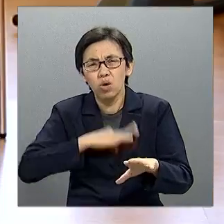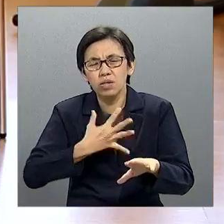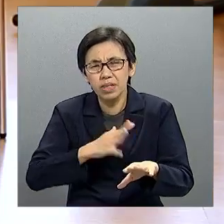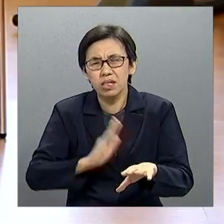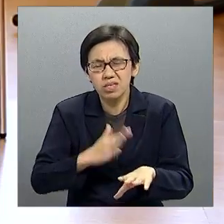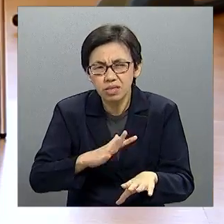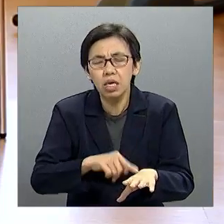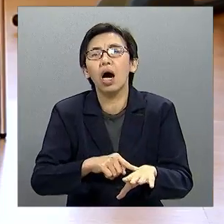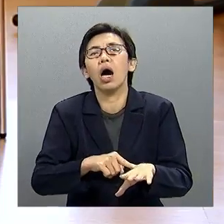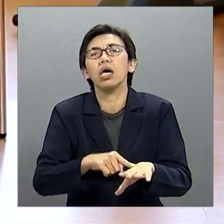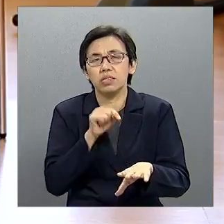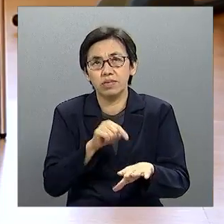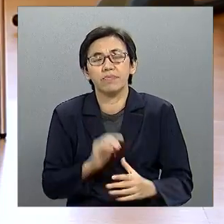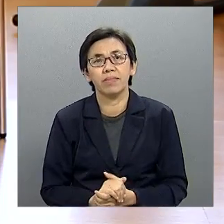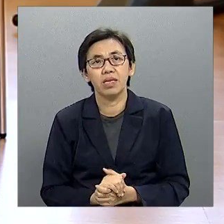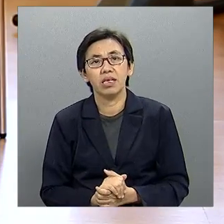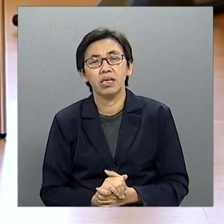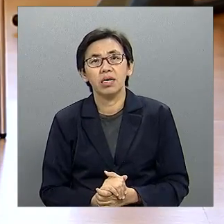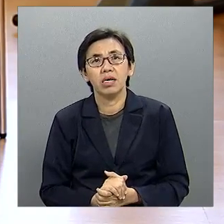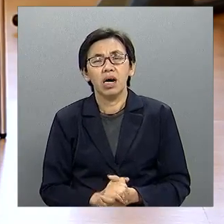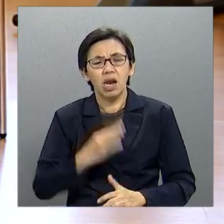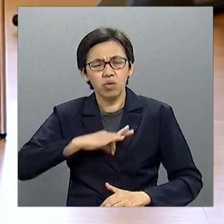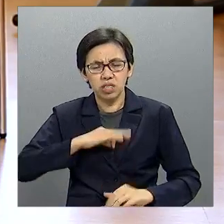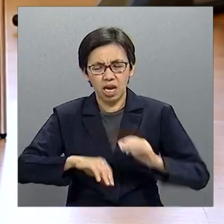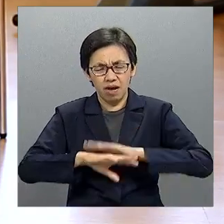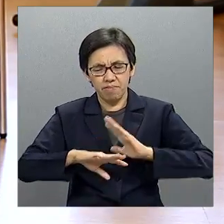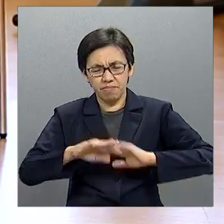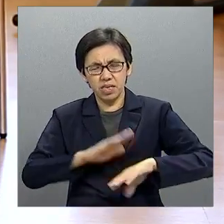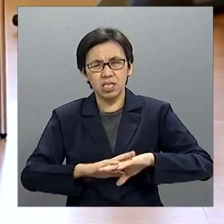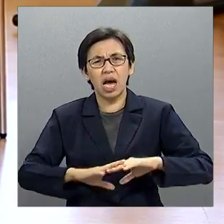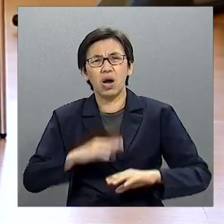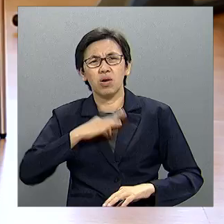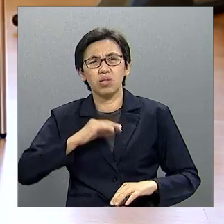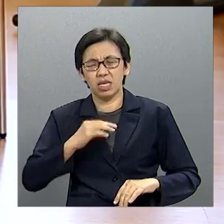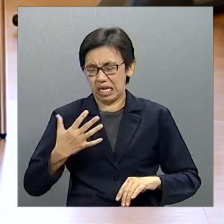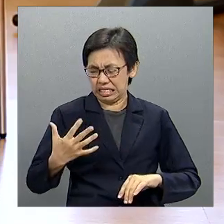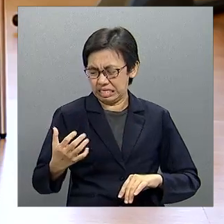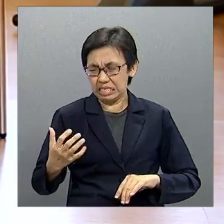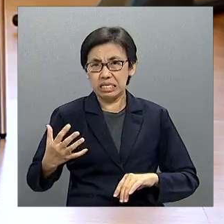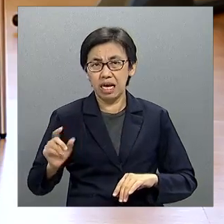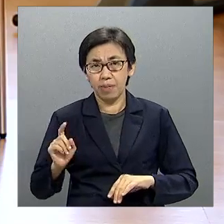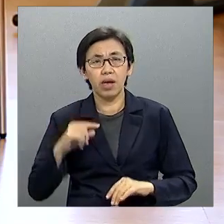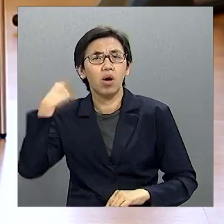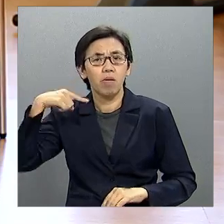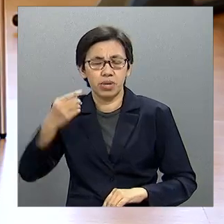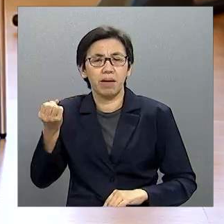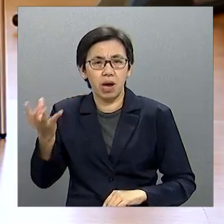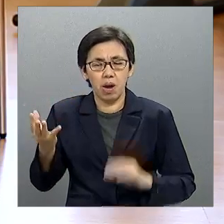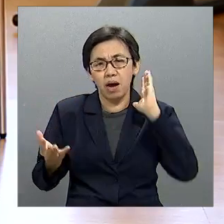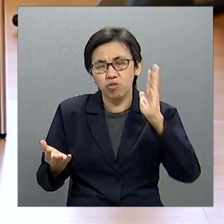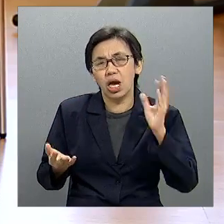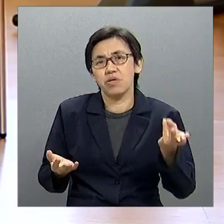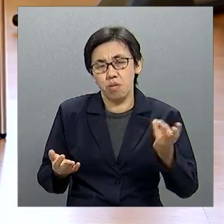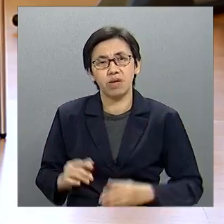ต้องเลยสาเหตุของการเกิดการกดทับพังผืดเนี่ยนะครับเขาพบว่าจะพบในผู้หญิงมากกว่าผู้ชายนะครับซึ่งพบในผู้หญิงเนี่ยประม